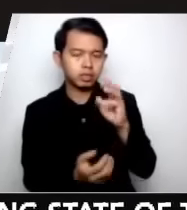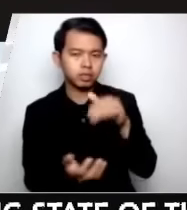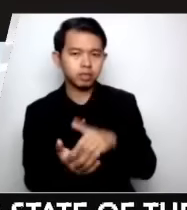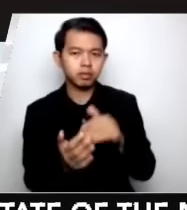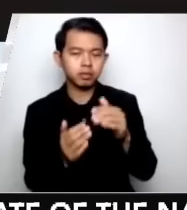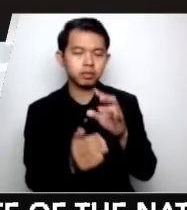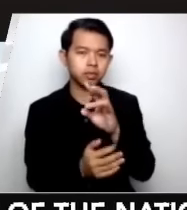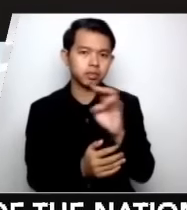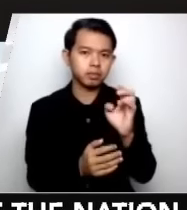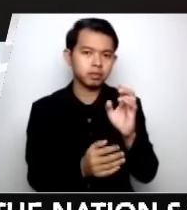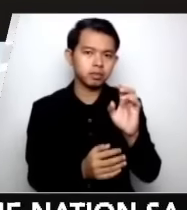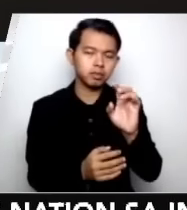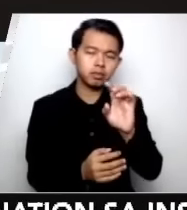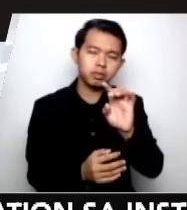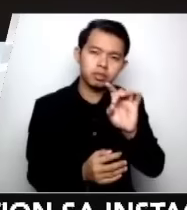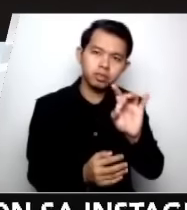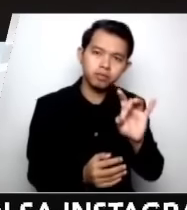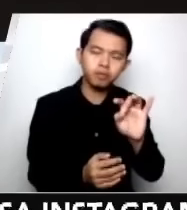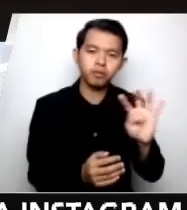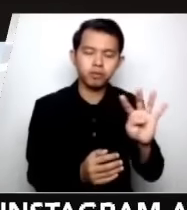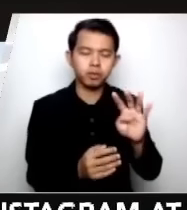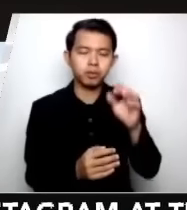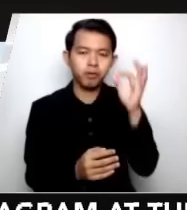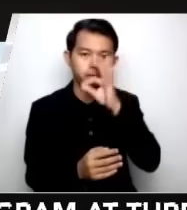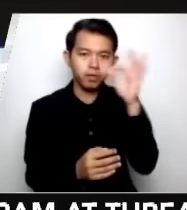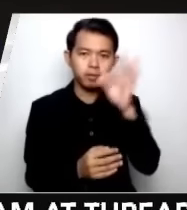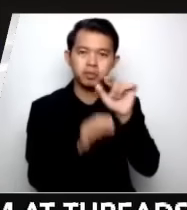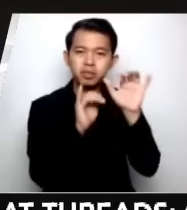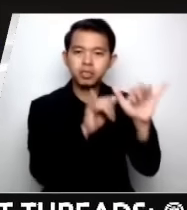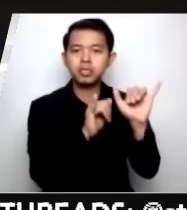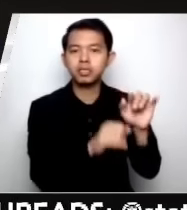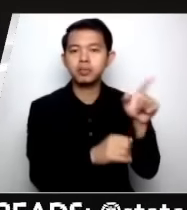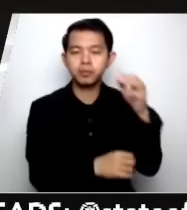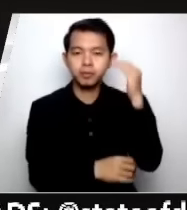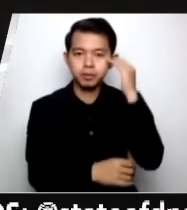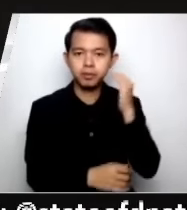16,774 ang Filipino migrants sa South Korea.